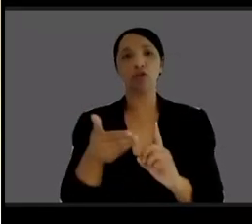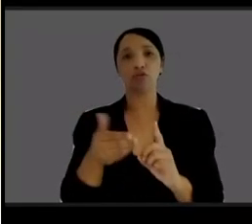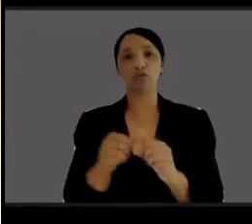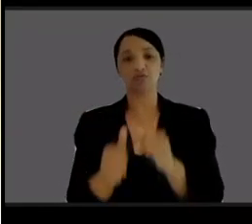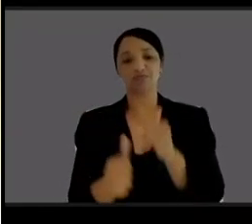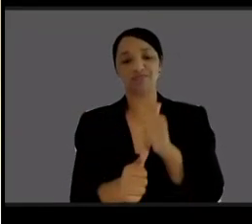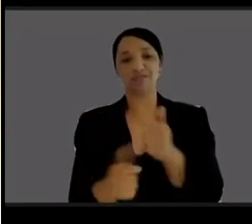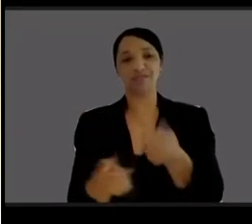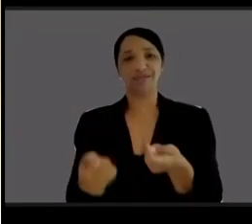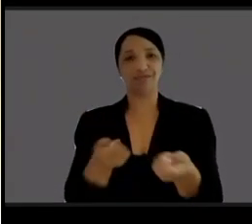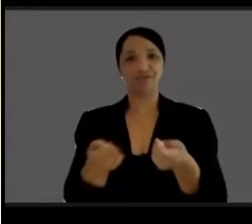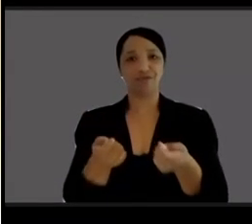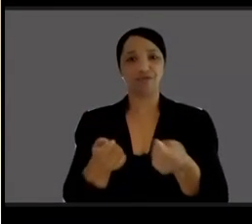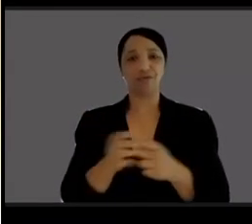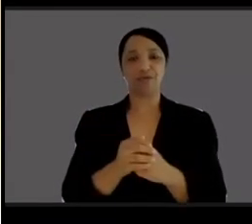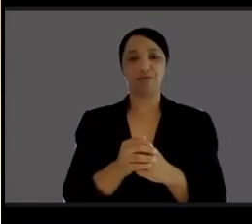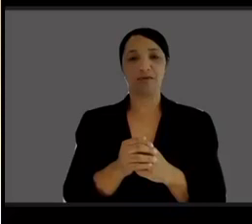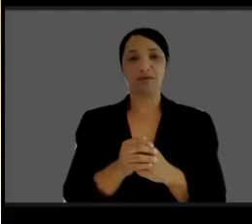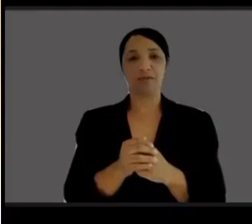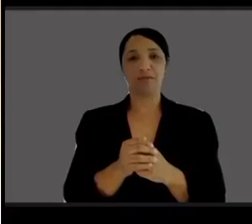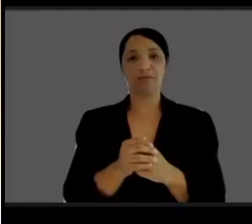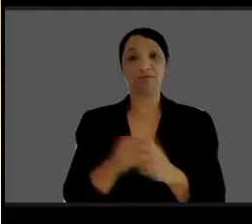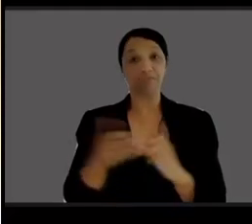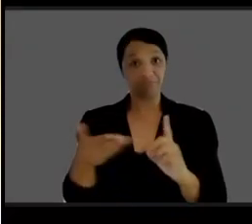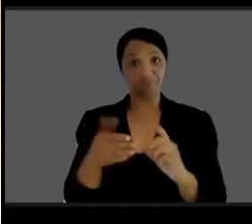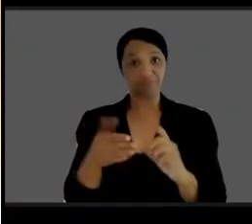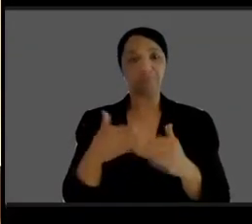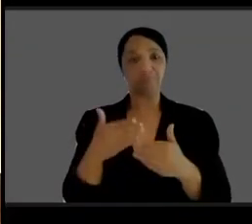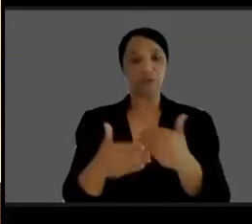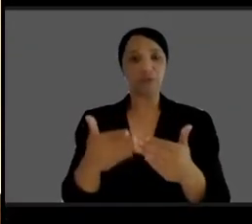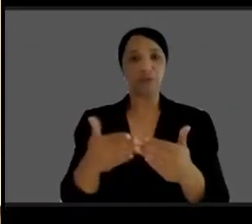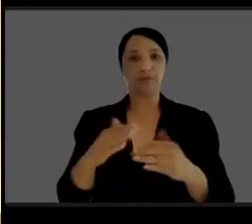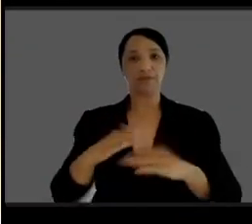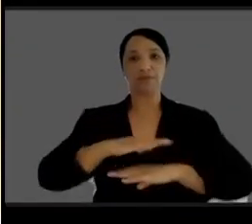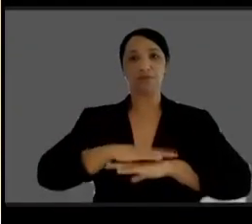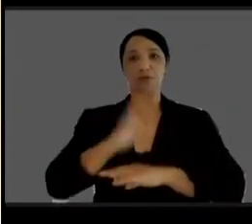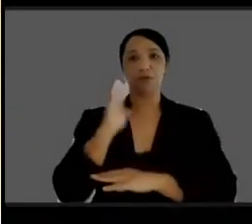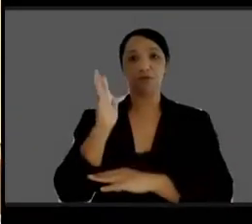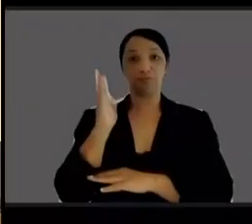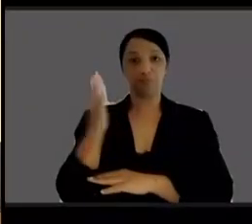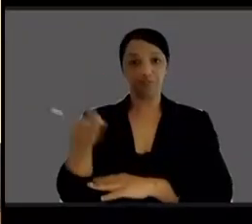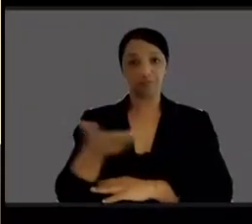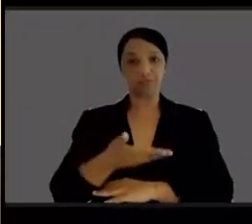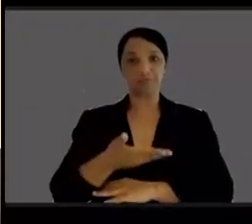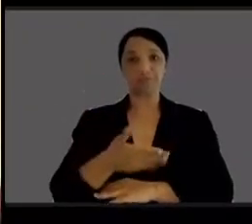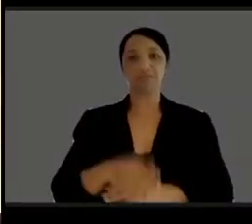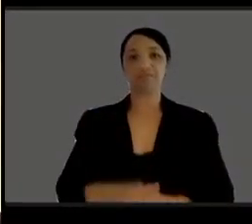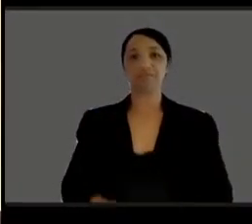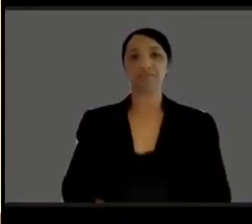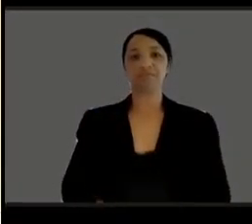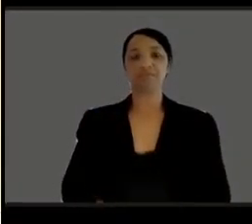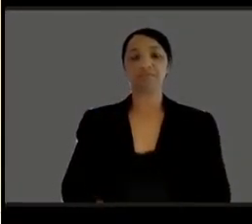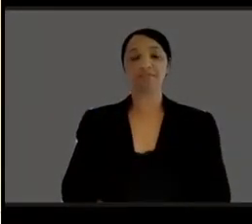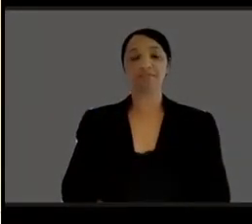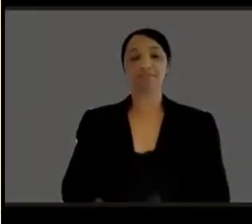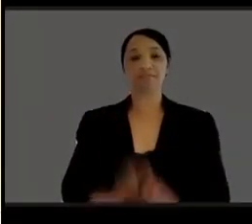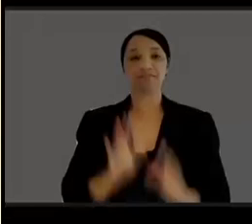secrétaire général adjoint des Nations Unies. M. Lee, je vous prie de bien vouloir vous rendre au pupitre.